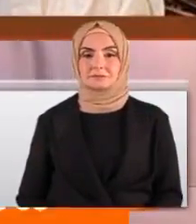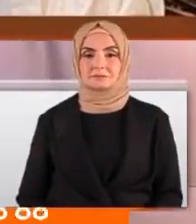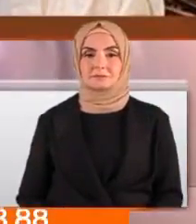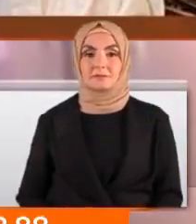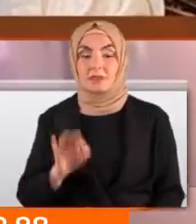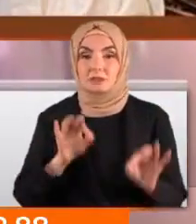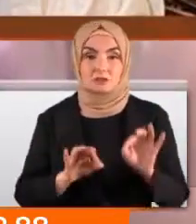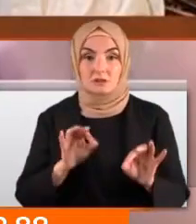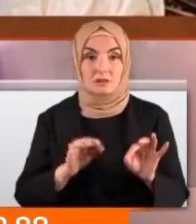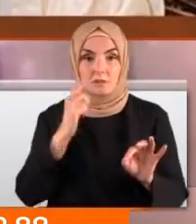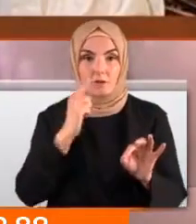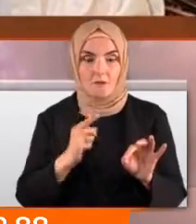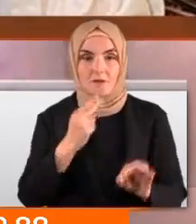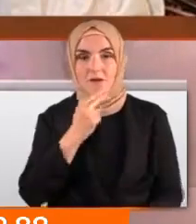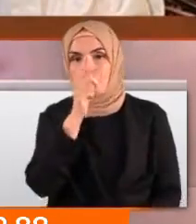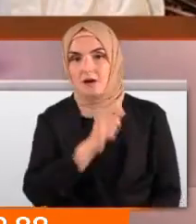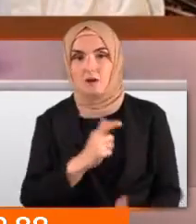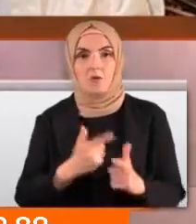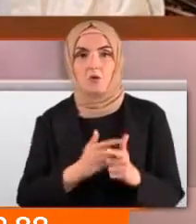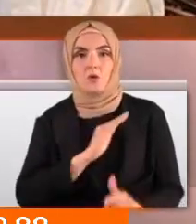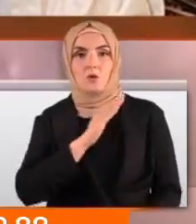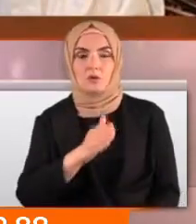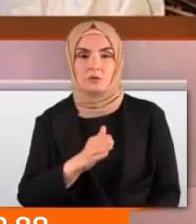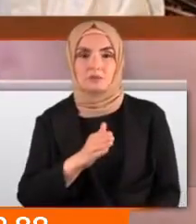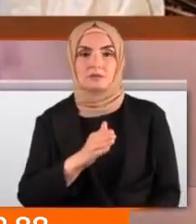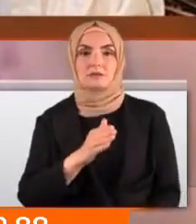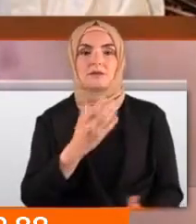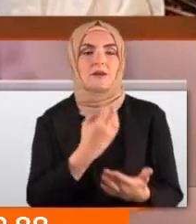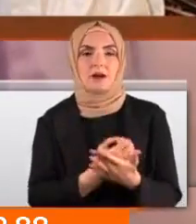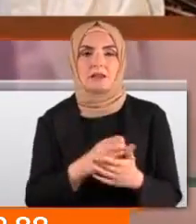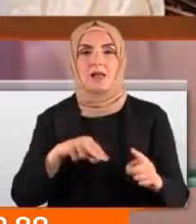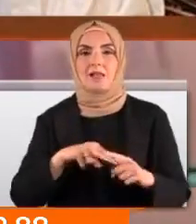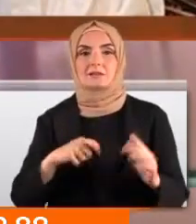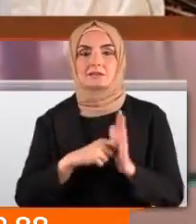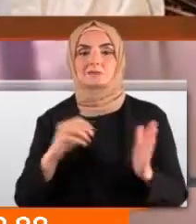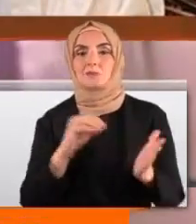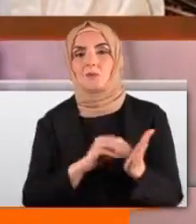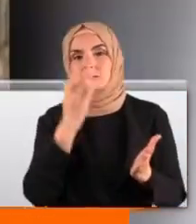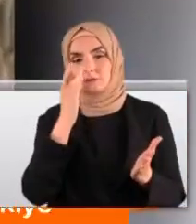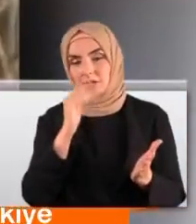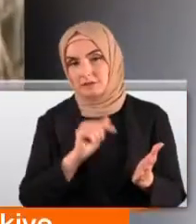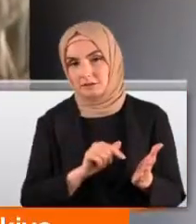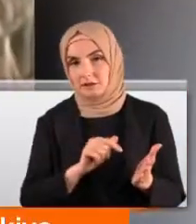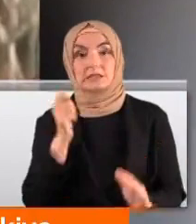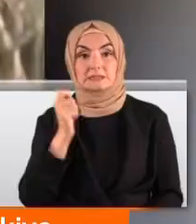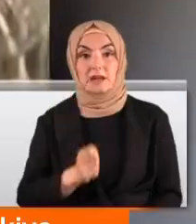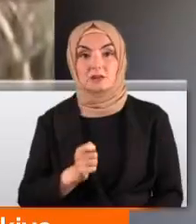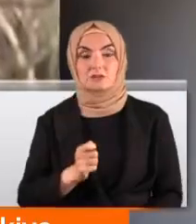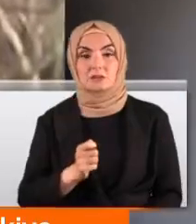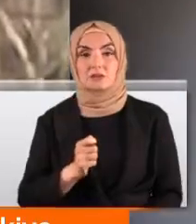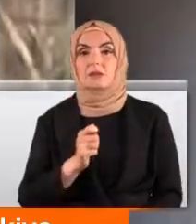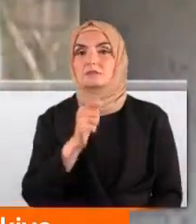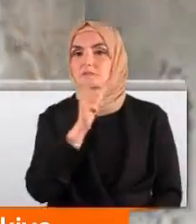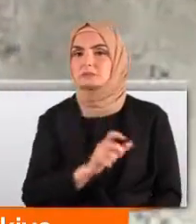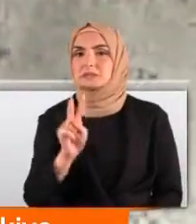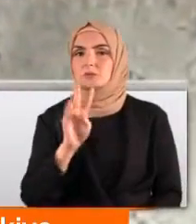Yapılan incelemelerde kadının otele Alexandra sahte ismiyle kayıt yaptığı ortaya çıktı. Talihsiz kadın aslında 24 yaşında